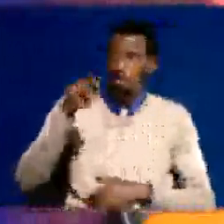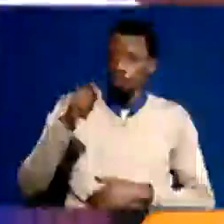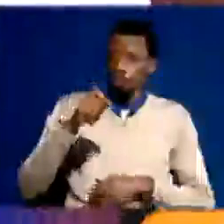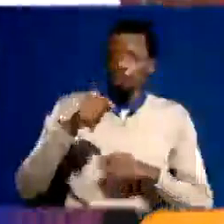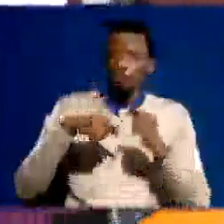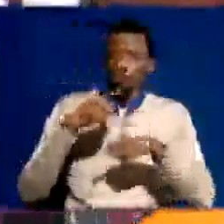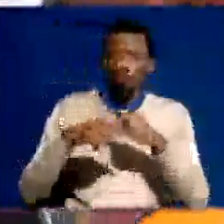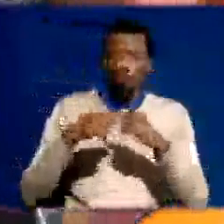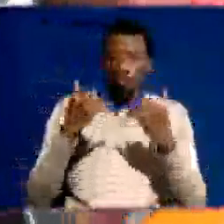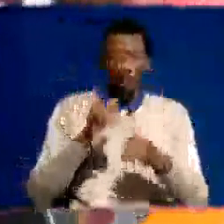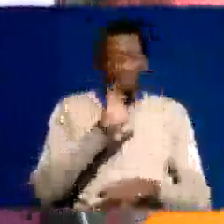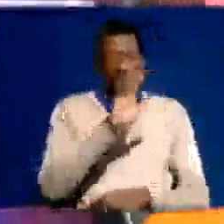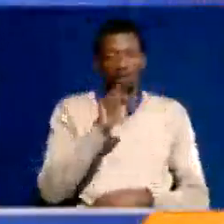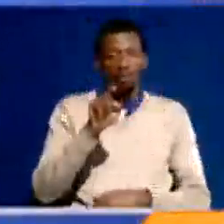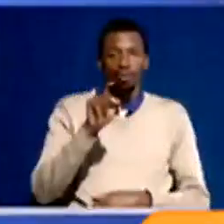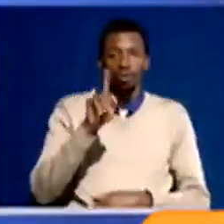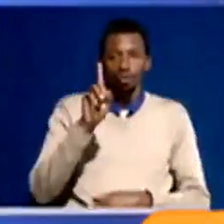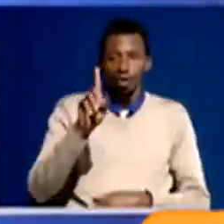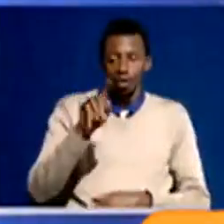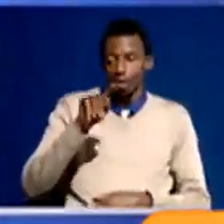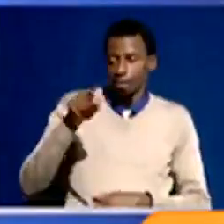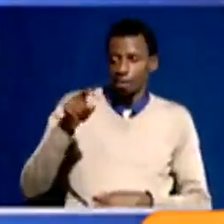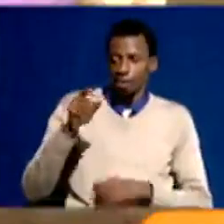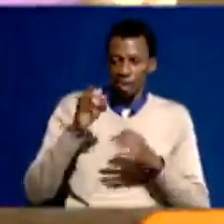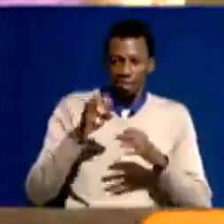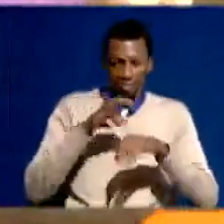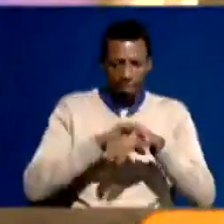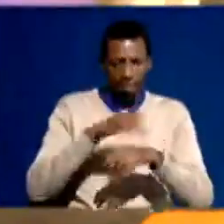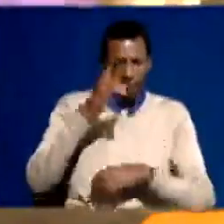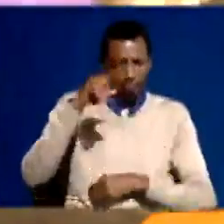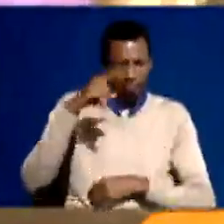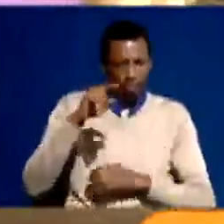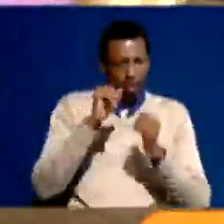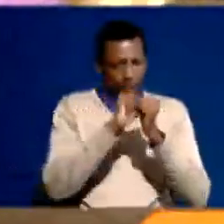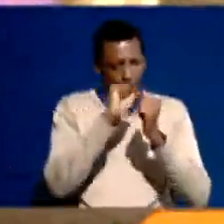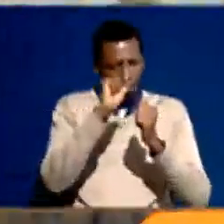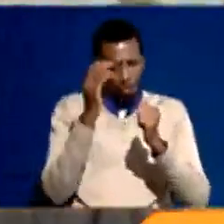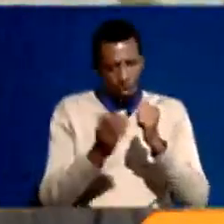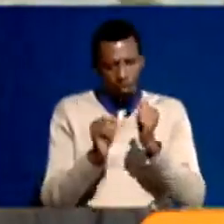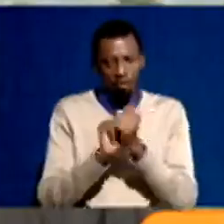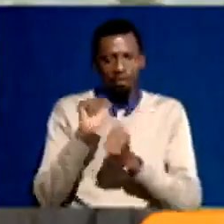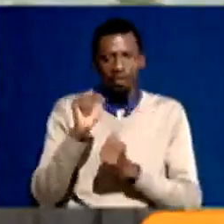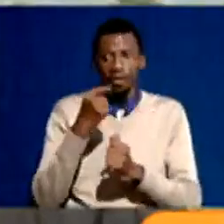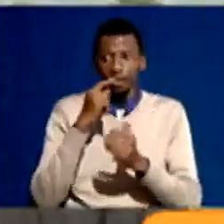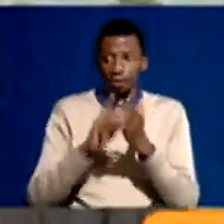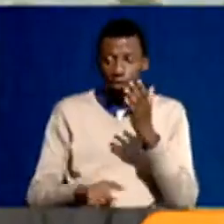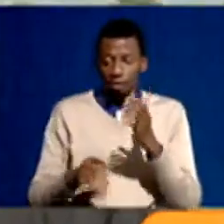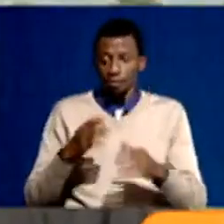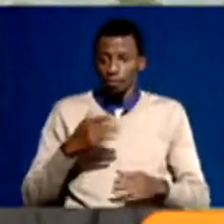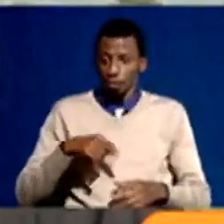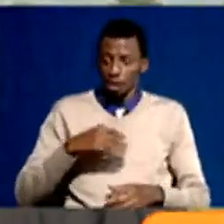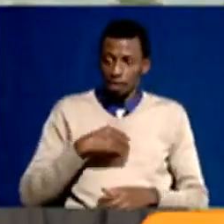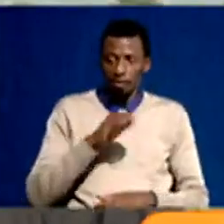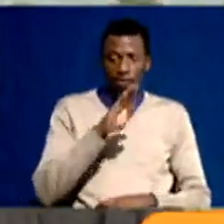5.12 kwa yule atakayebashiri mechi zote 15 kati ya 15. Tulisema jackpot yetu iko na bonuses